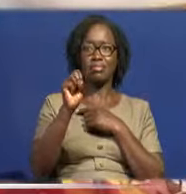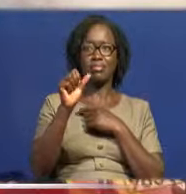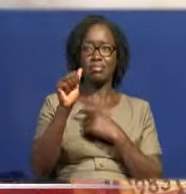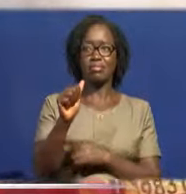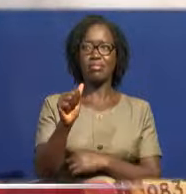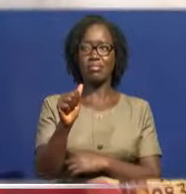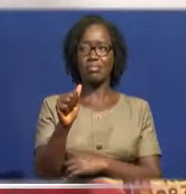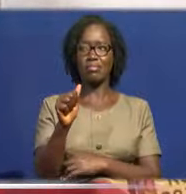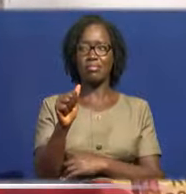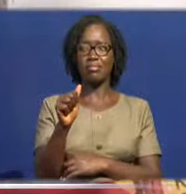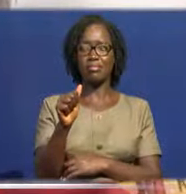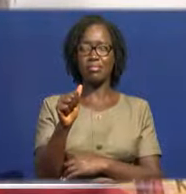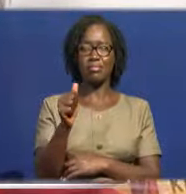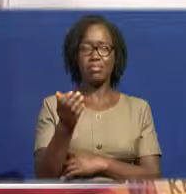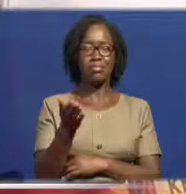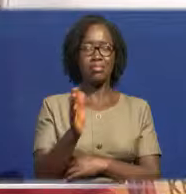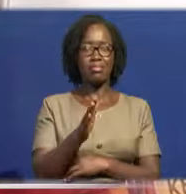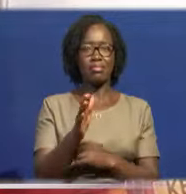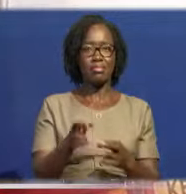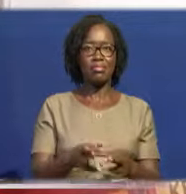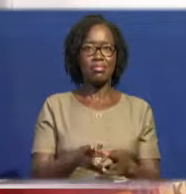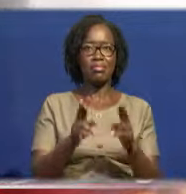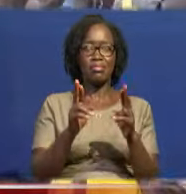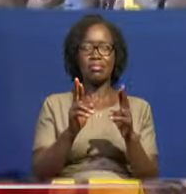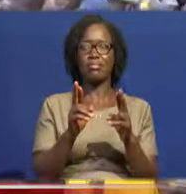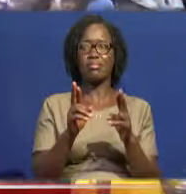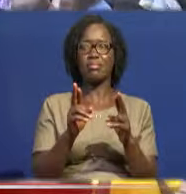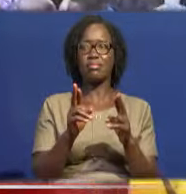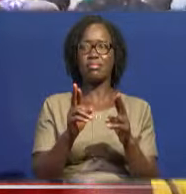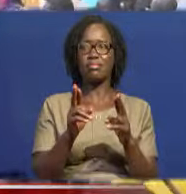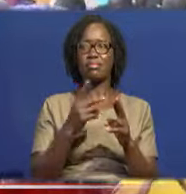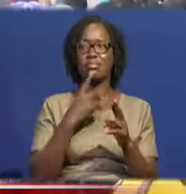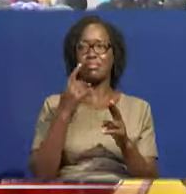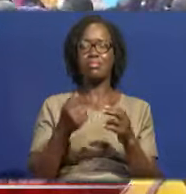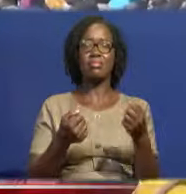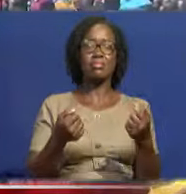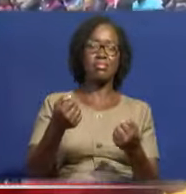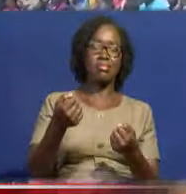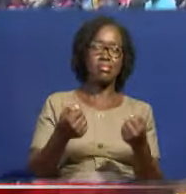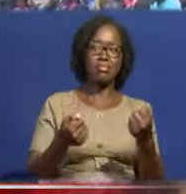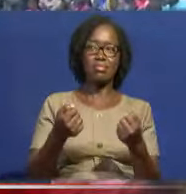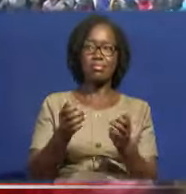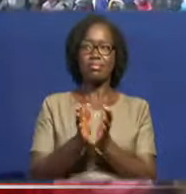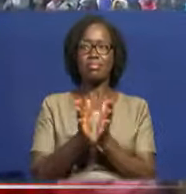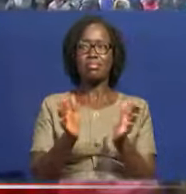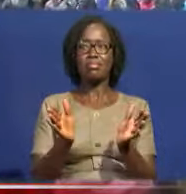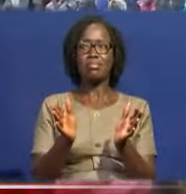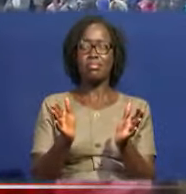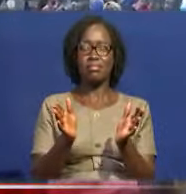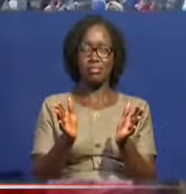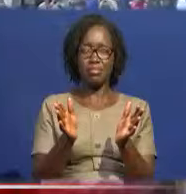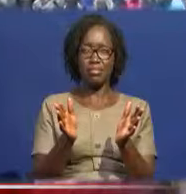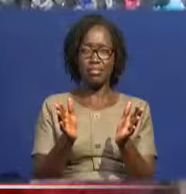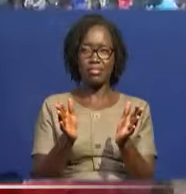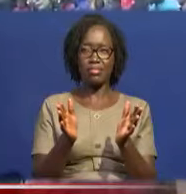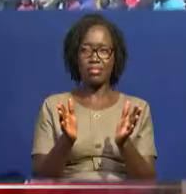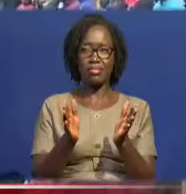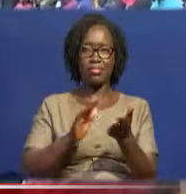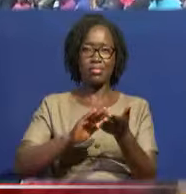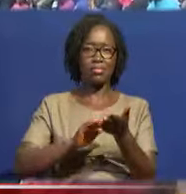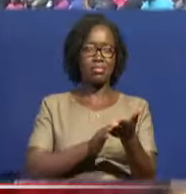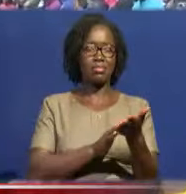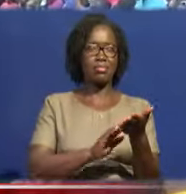usalama barabarani itarejea katika barabara za Kenya. Alisema madereva wa magari ya uchukuzi ya wa umma na